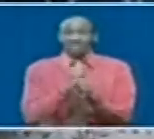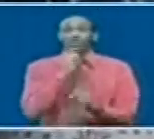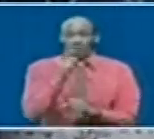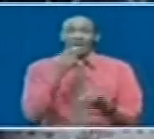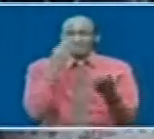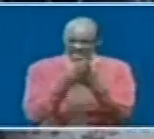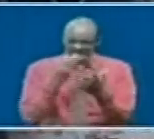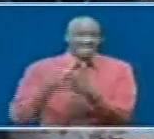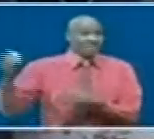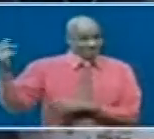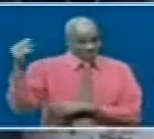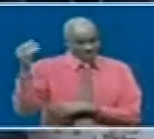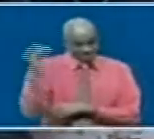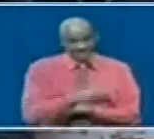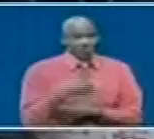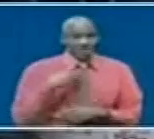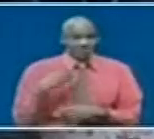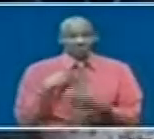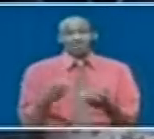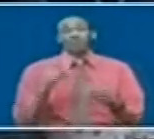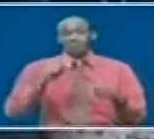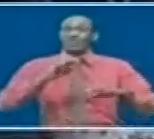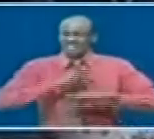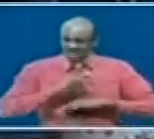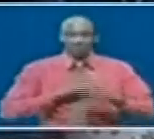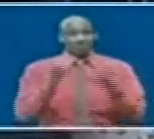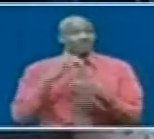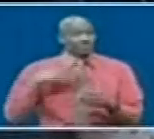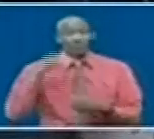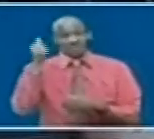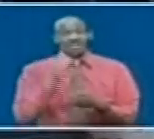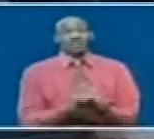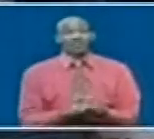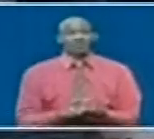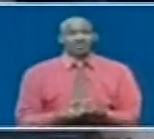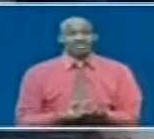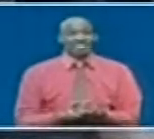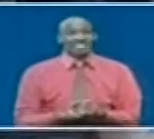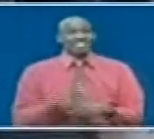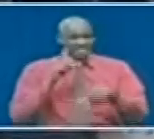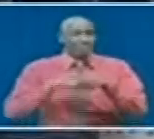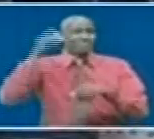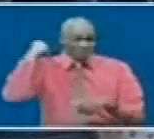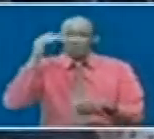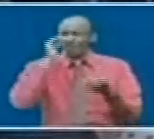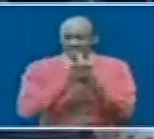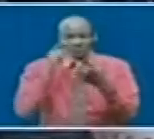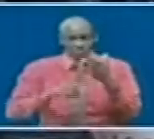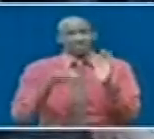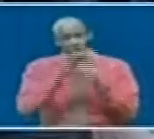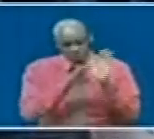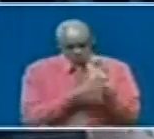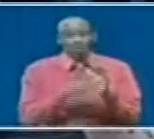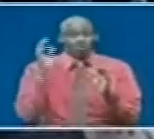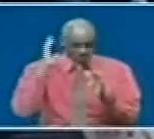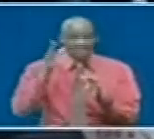pesa imeletwe ya kutosha kuhudumia wananchi wa Kenya. Vile tulikuwa tunaamini kwa katiba ndio hivyo